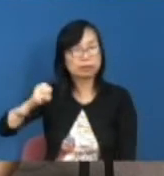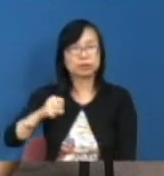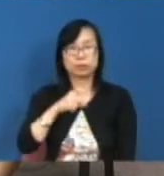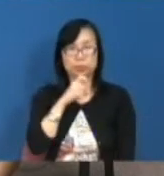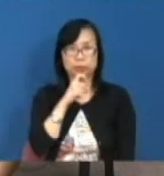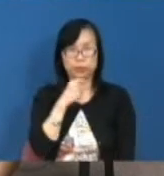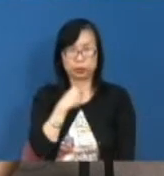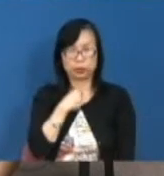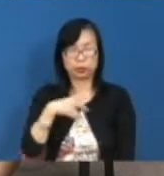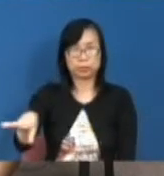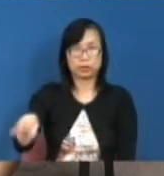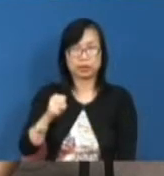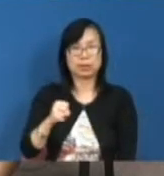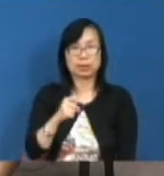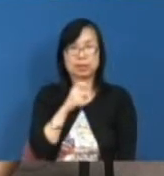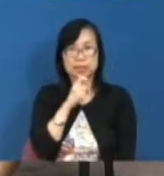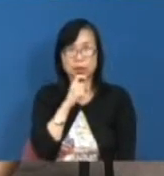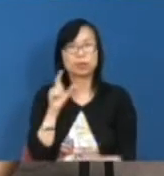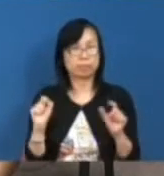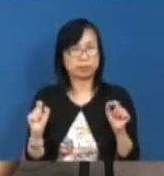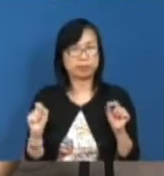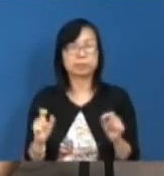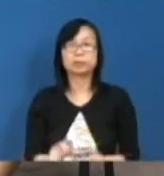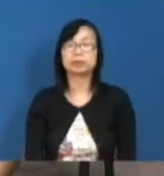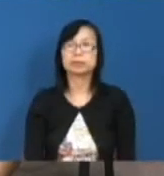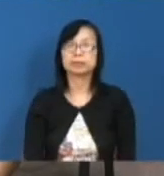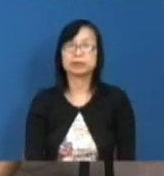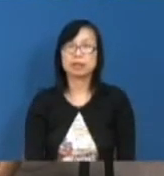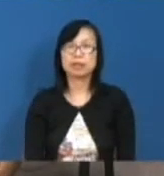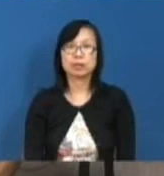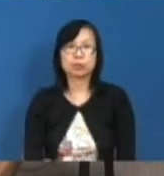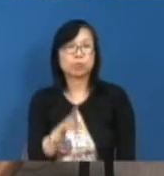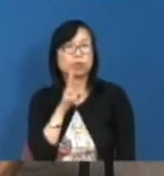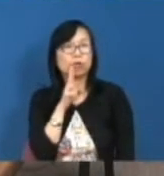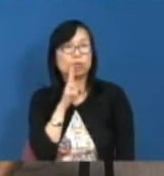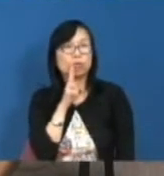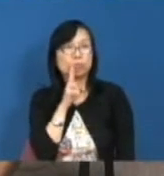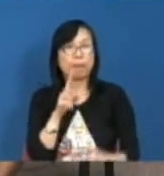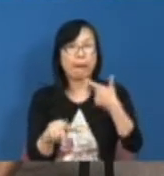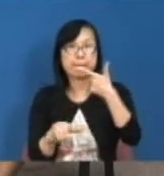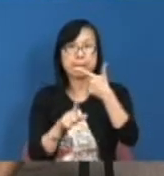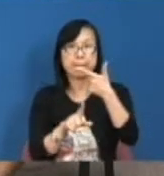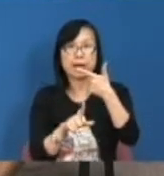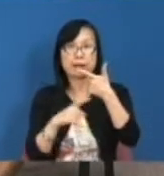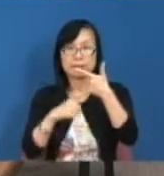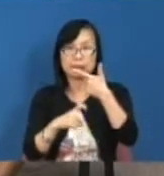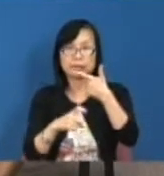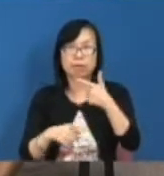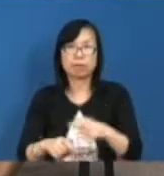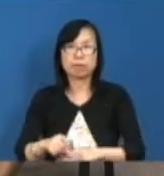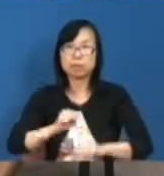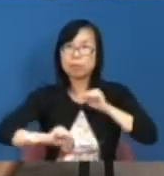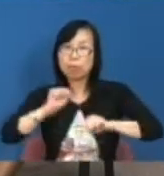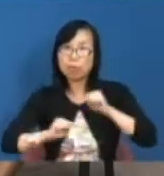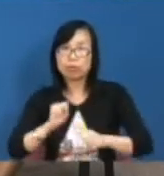噶嘛，係咪啊？如果咁嘅時候，八九民運都錯啦。喂，中共中央話俾你